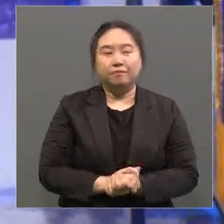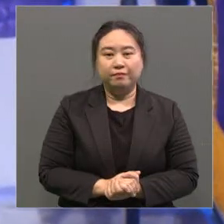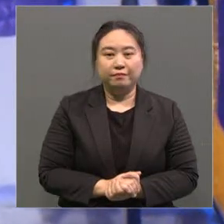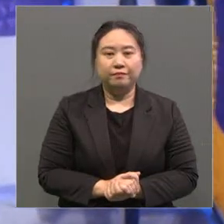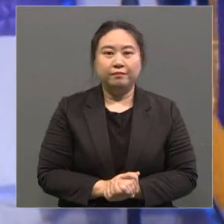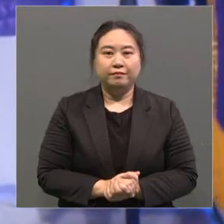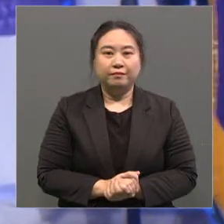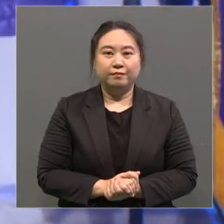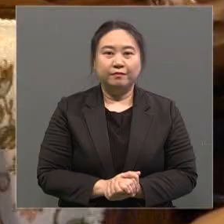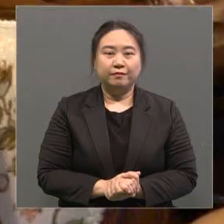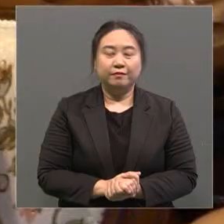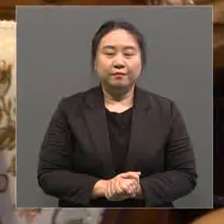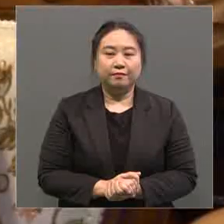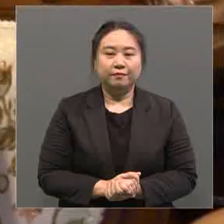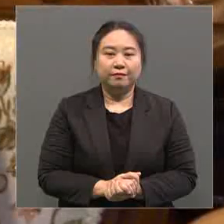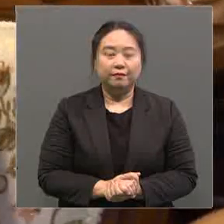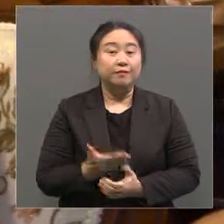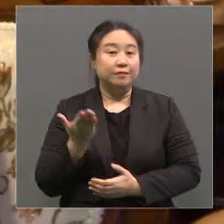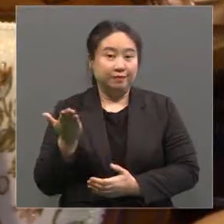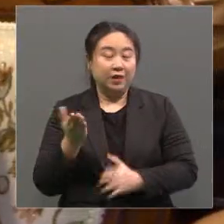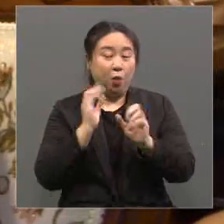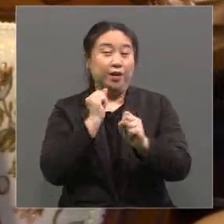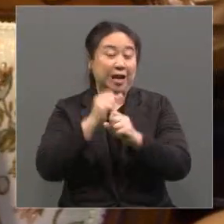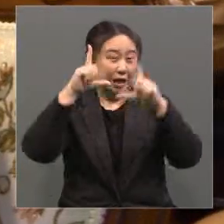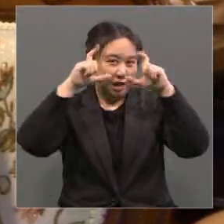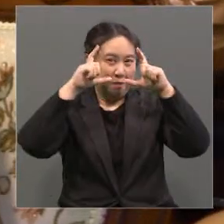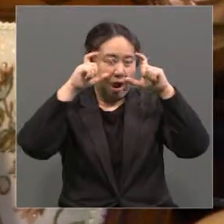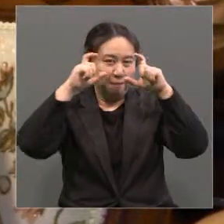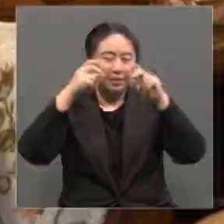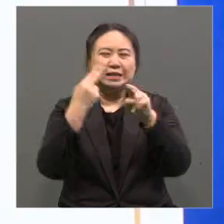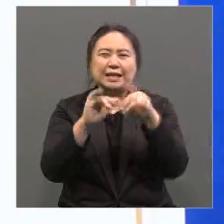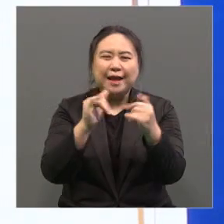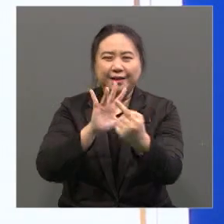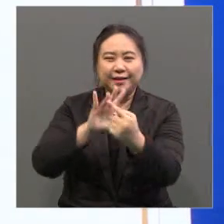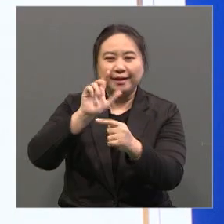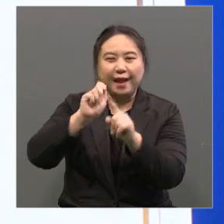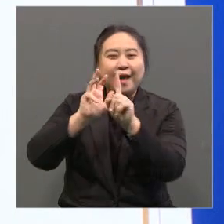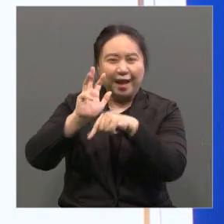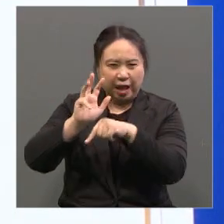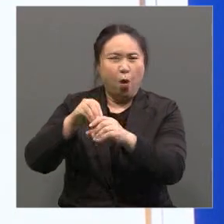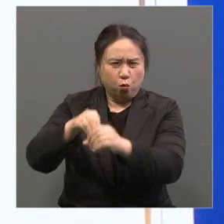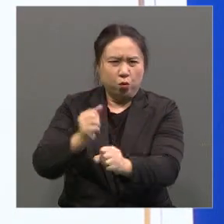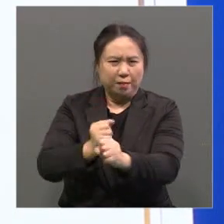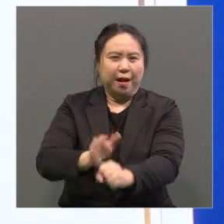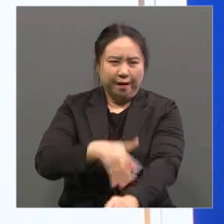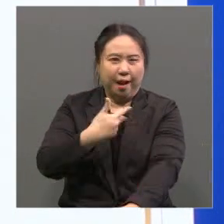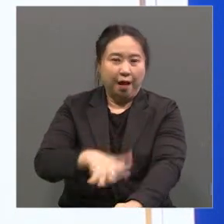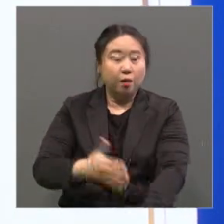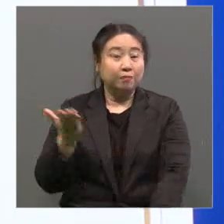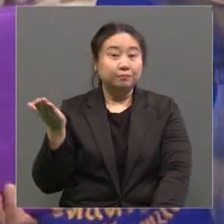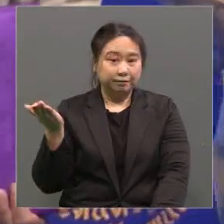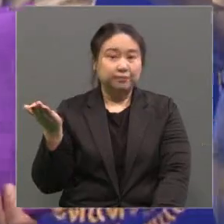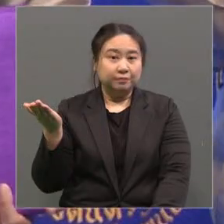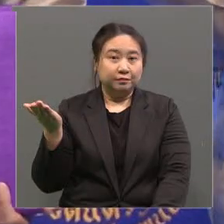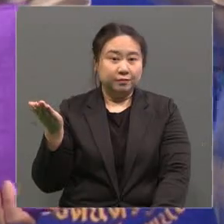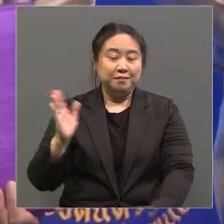ลโทสรรเสริญแก้วกำเนิดนะคะอันนี้ช่างภาพกิติมศักดิ์ของเรานะคะณเอ๋น้าเอ๋อยู่กับเรามานานนี่ค่ะอันนี้คือใบประก